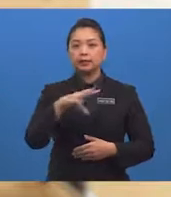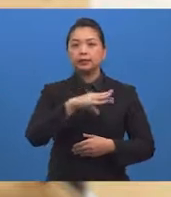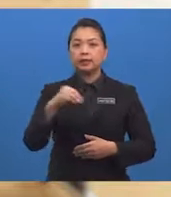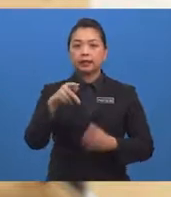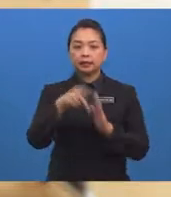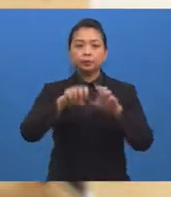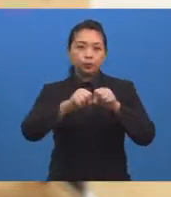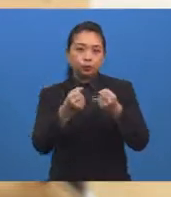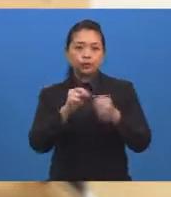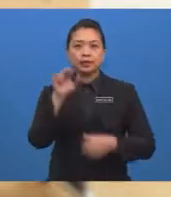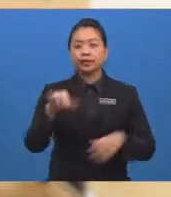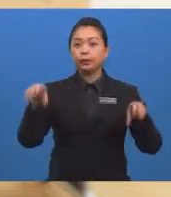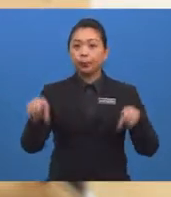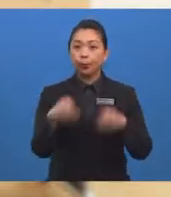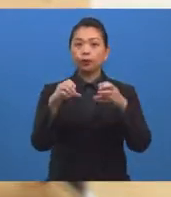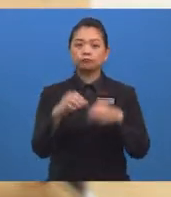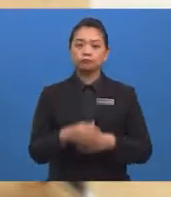yang akan dibuat.